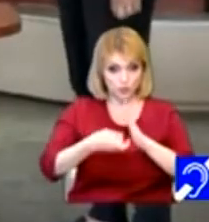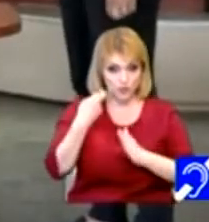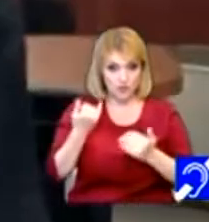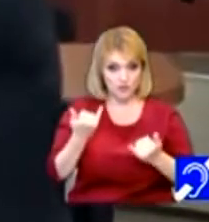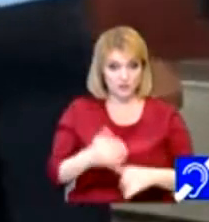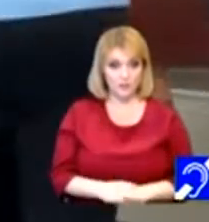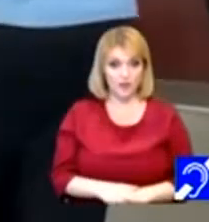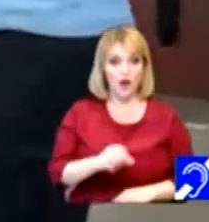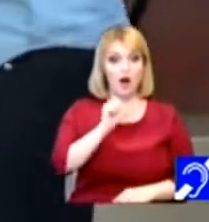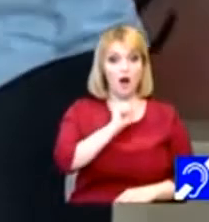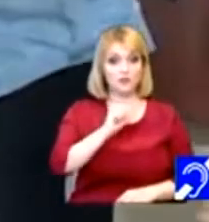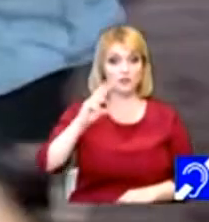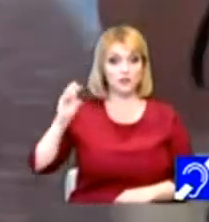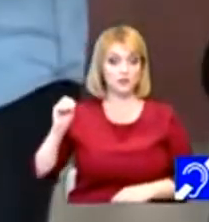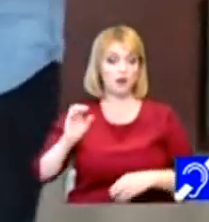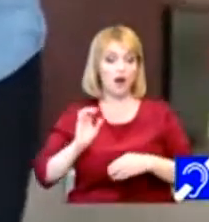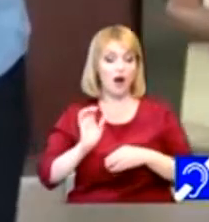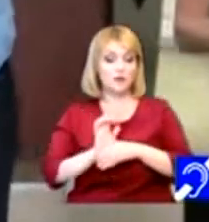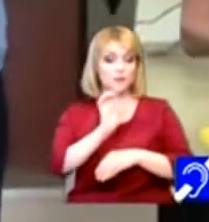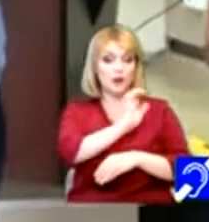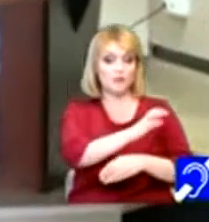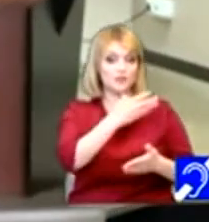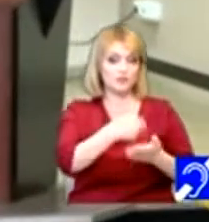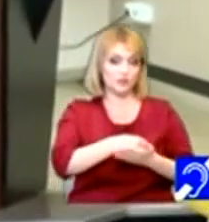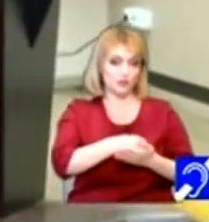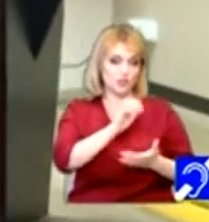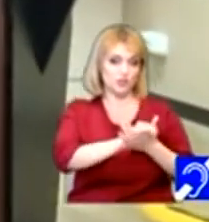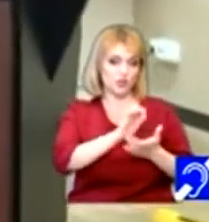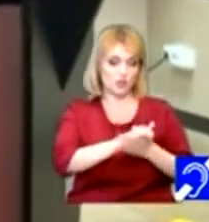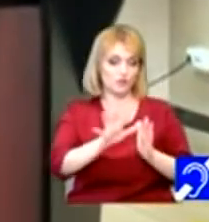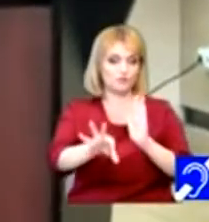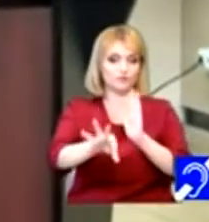Andrei Năstase și-a trimis un reprezentant la tragerea la sorți. Vă rugăm să